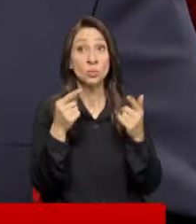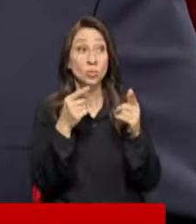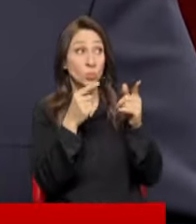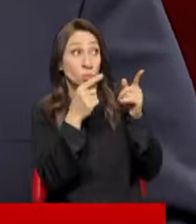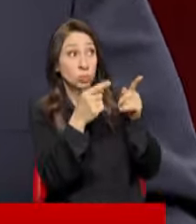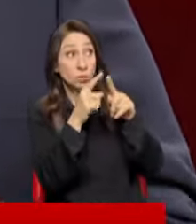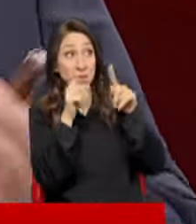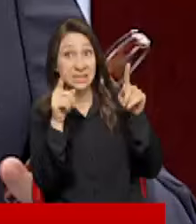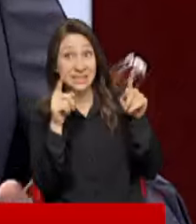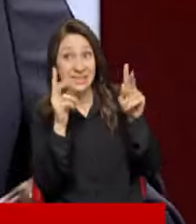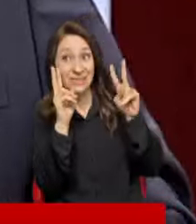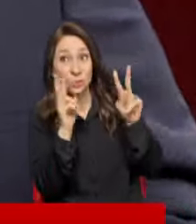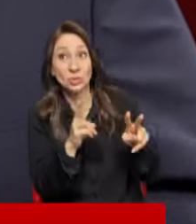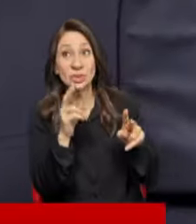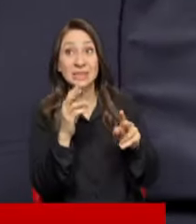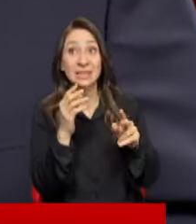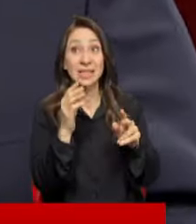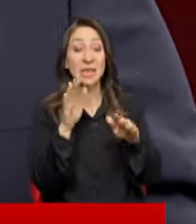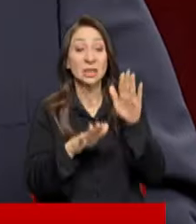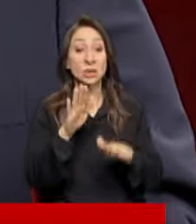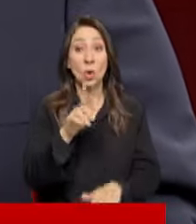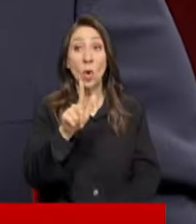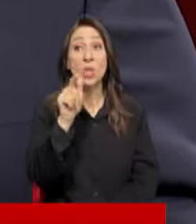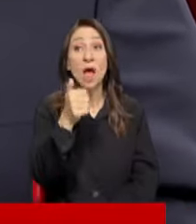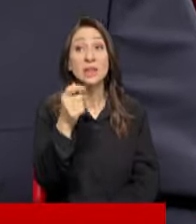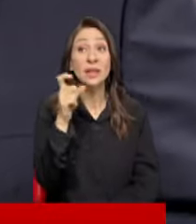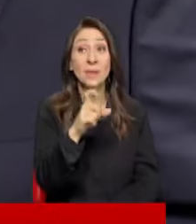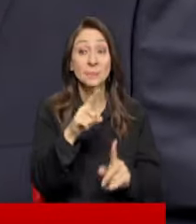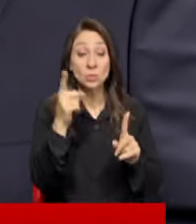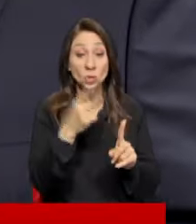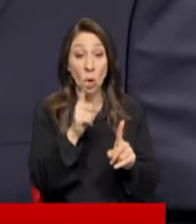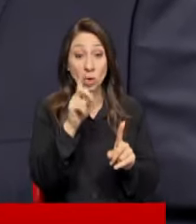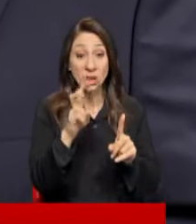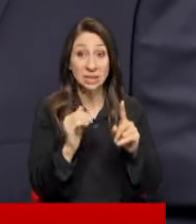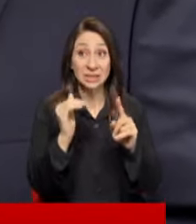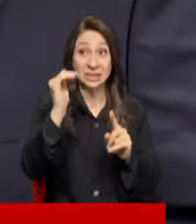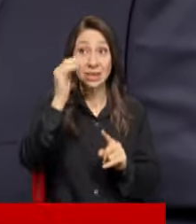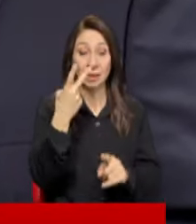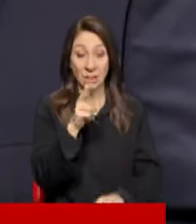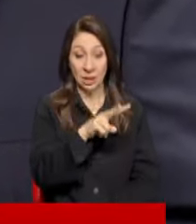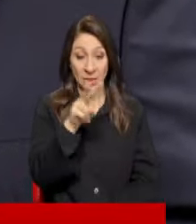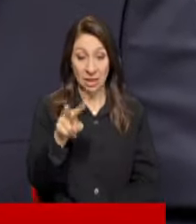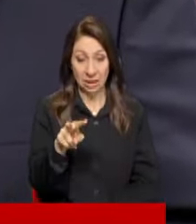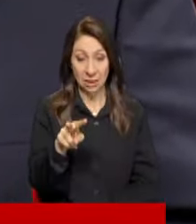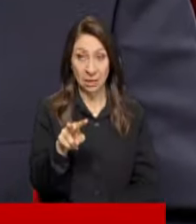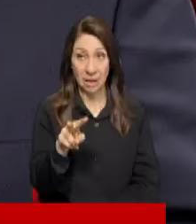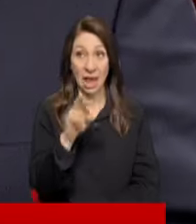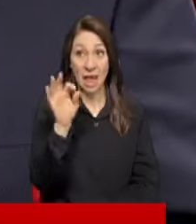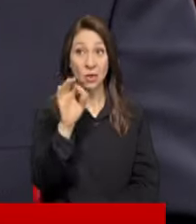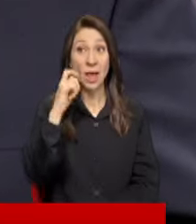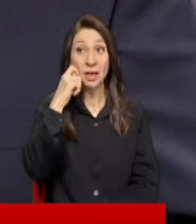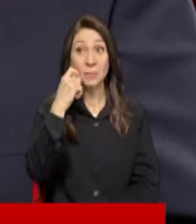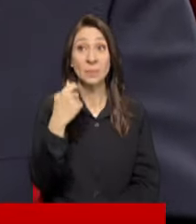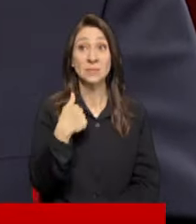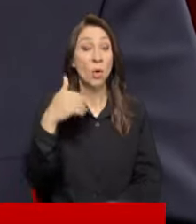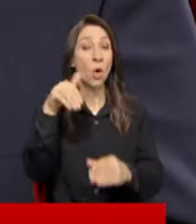bu sahneye. Yani yaklaşık 16 ayda biz %18'lerde, yani 2022'nin Eylül-Ekim